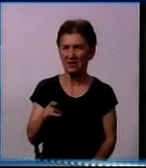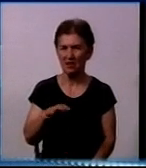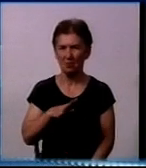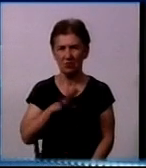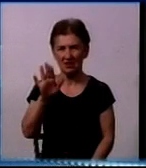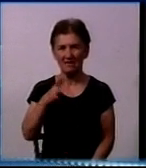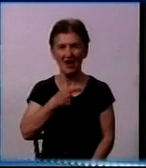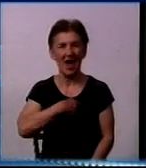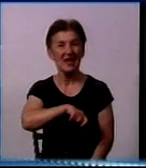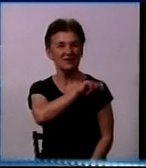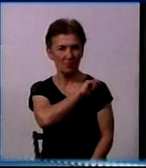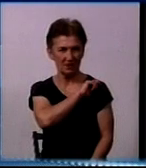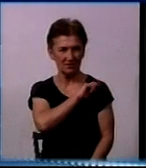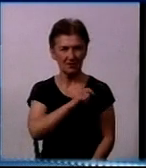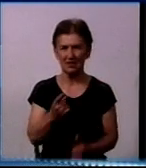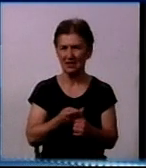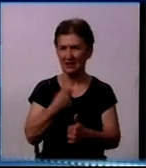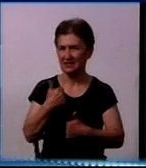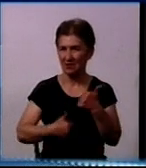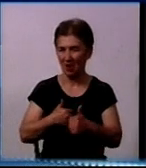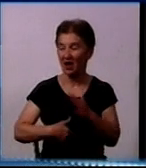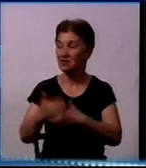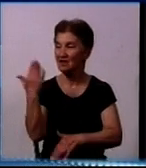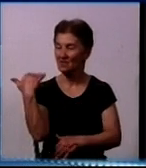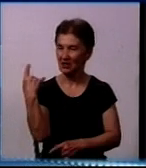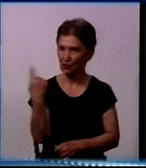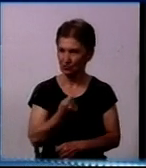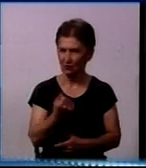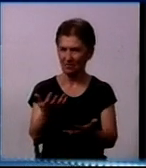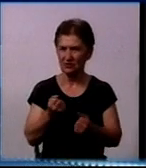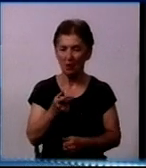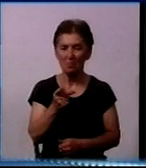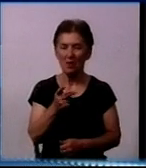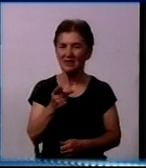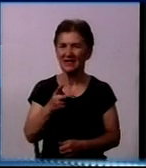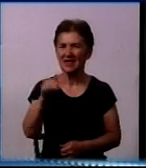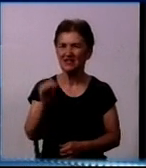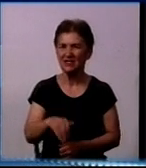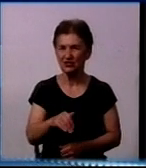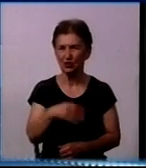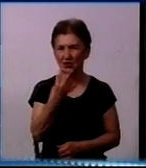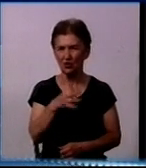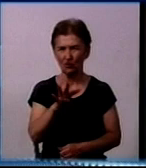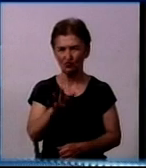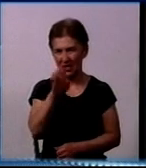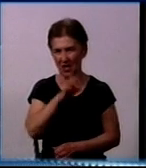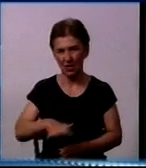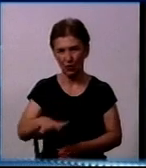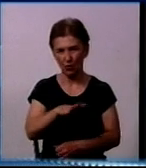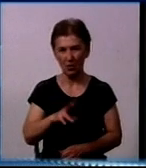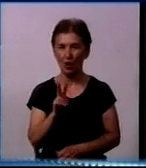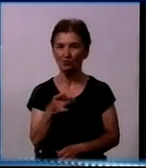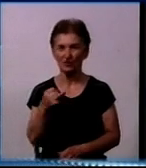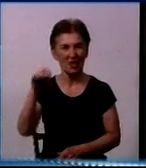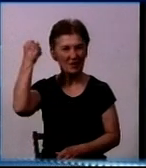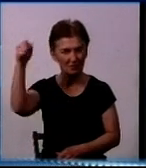іспанській Санта-Сосані. Змагання відбулися минулого тижня. В них взяли участь 1500 атлетів з 44 країн. Кропивничанка